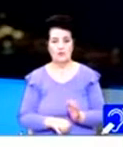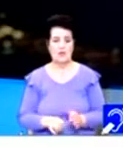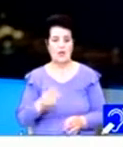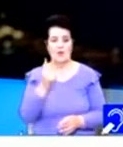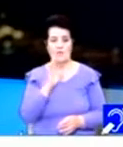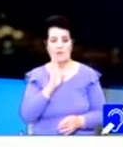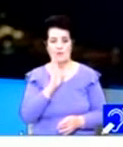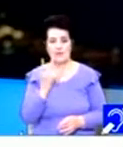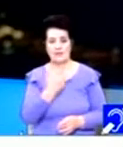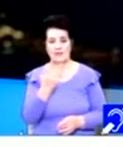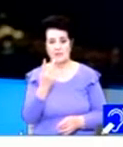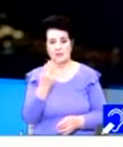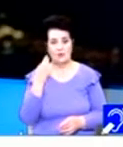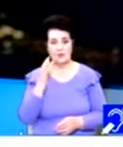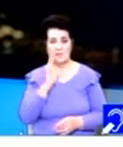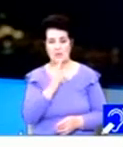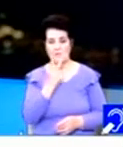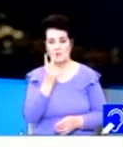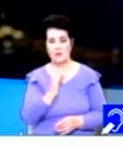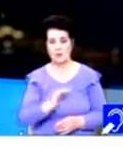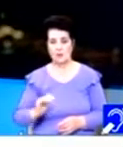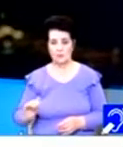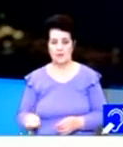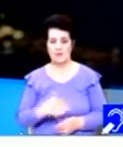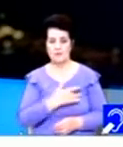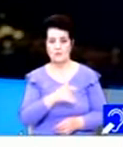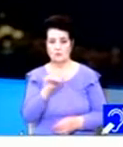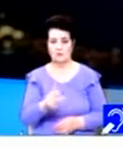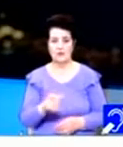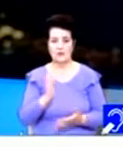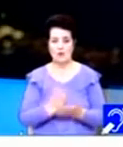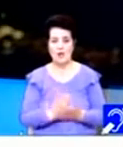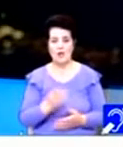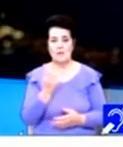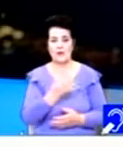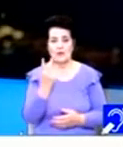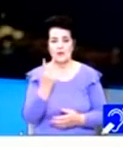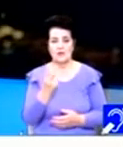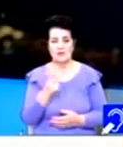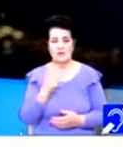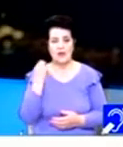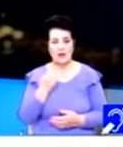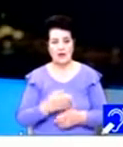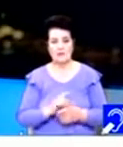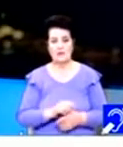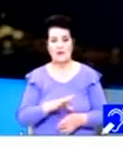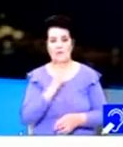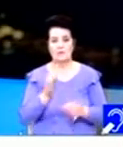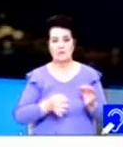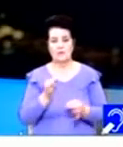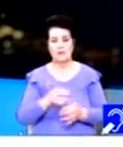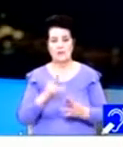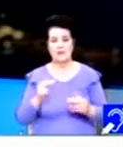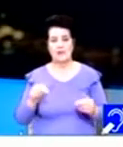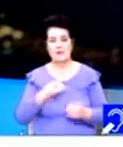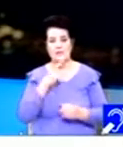o femeie de 32 de ani, mama a doi copii. Suspectul are 40 de ani și a mai fost judecat pentru crimă în Federația